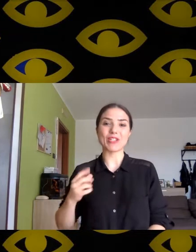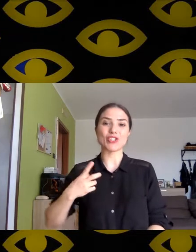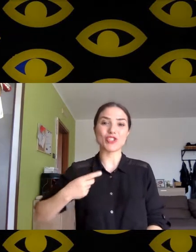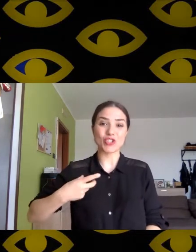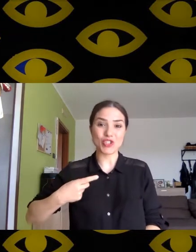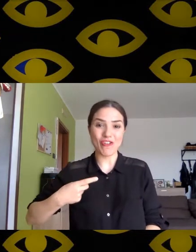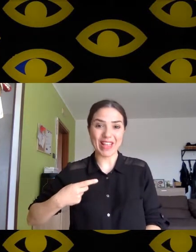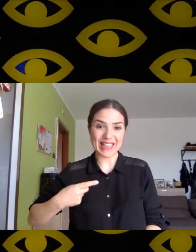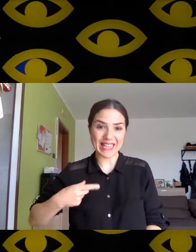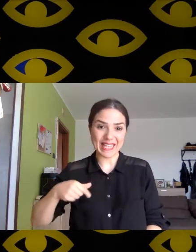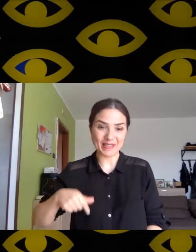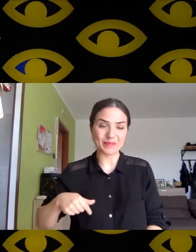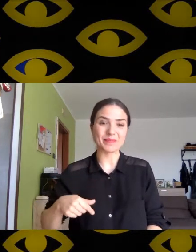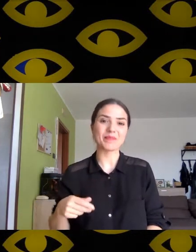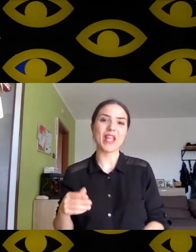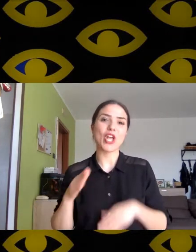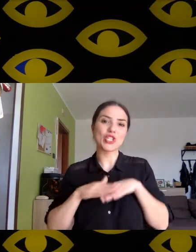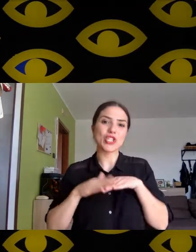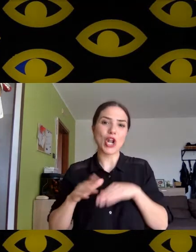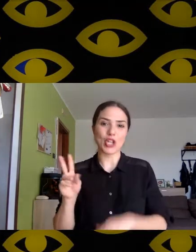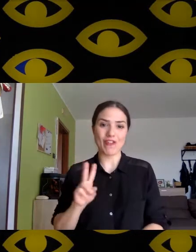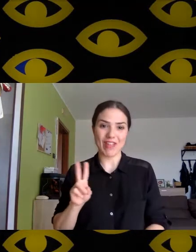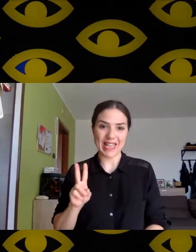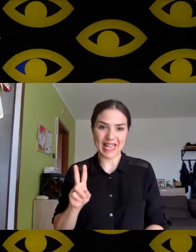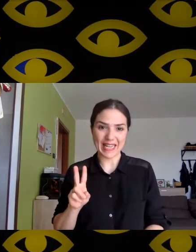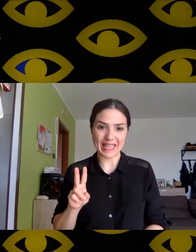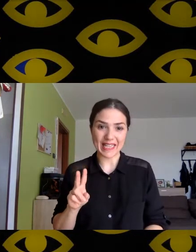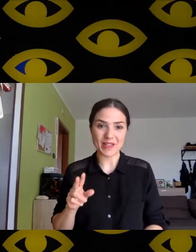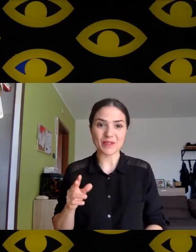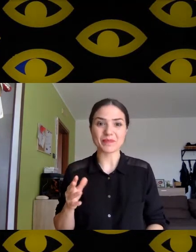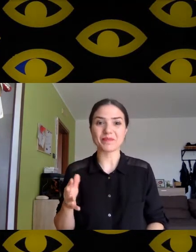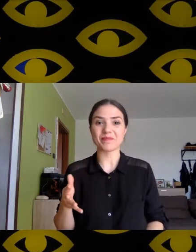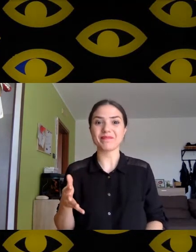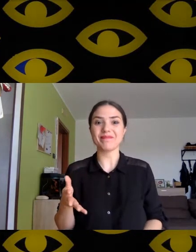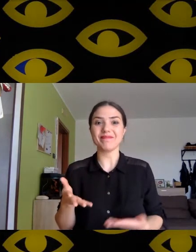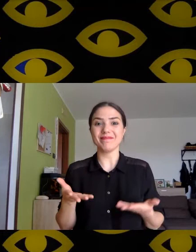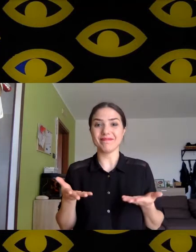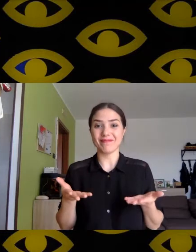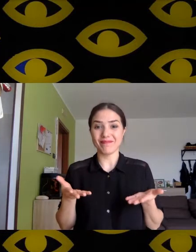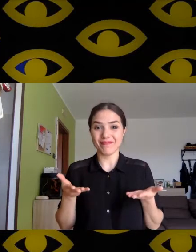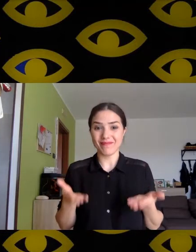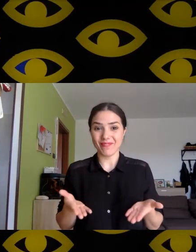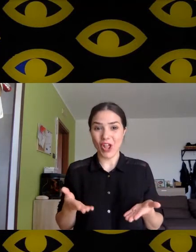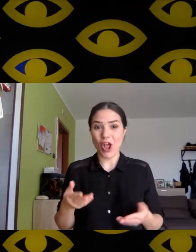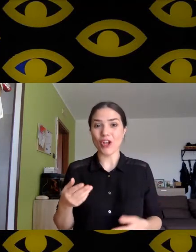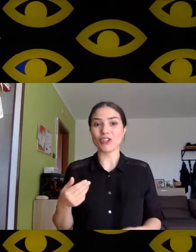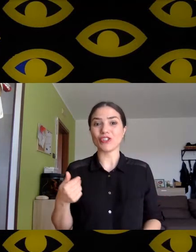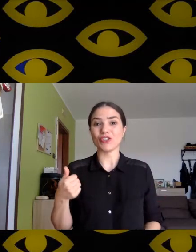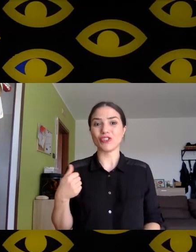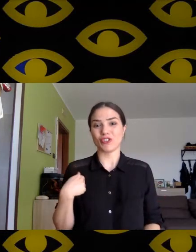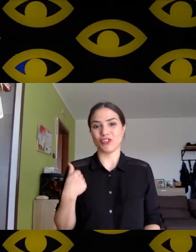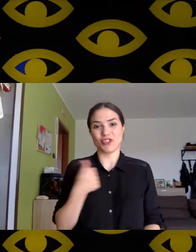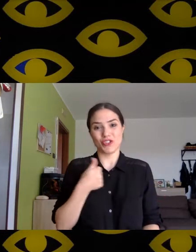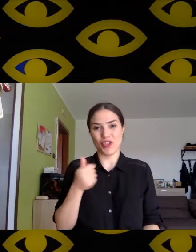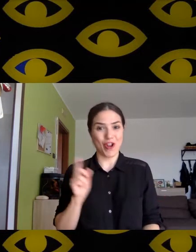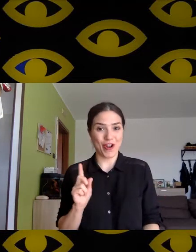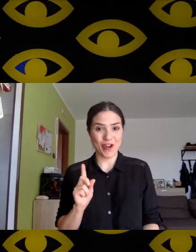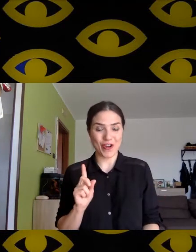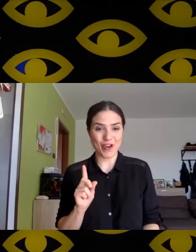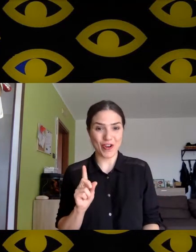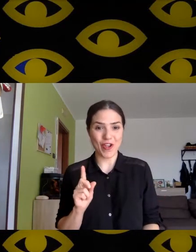motivi che andremo a scoprire strada facendo. Come vedete, sin da subito, questa volta non sono da solo a iniziare